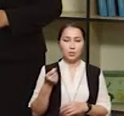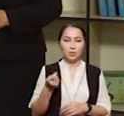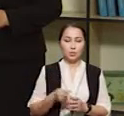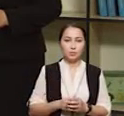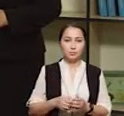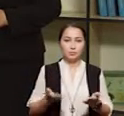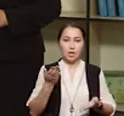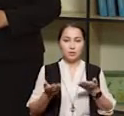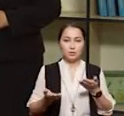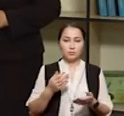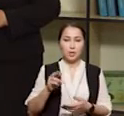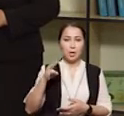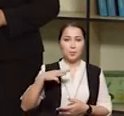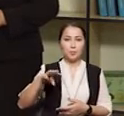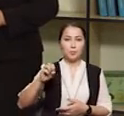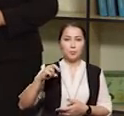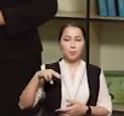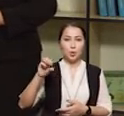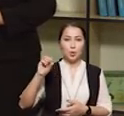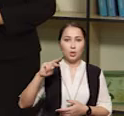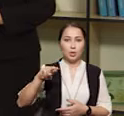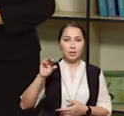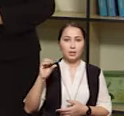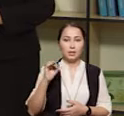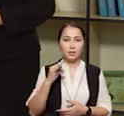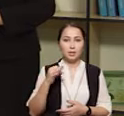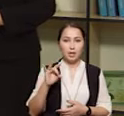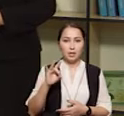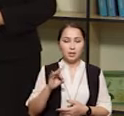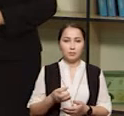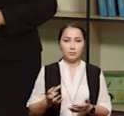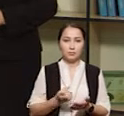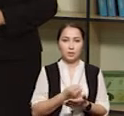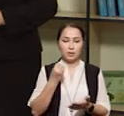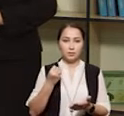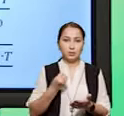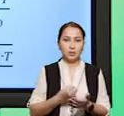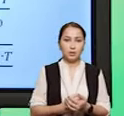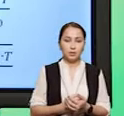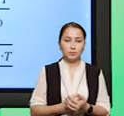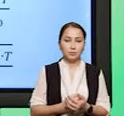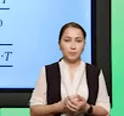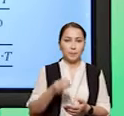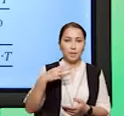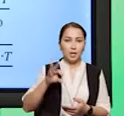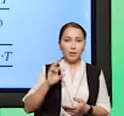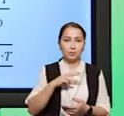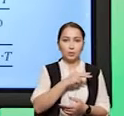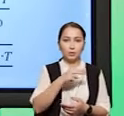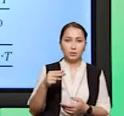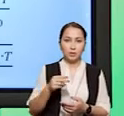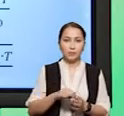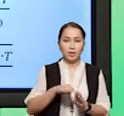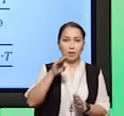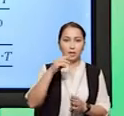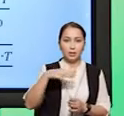atomlarning massasini molar massa bilan bog'liqlik formulasini keltirib chiqargandik. Ya'ni m0 teng bo'ladi